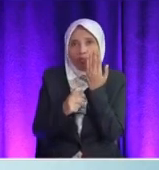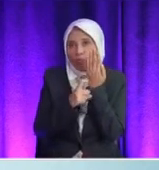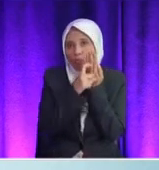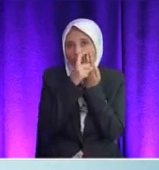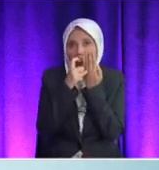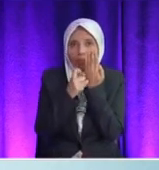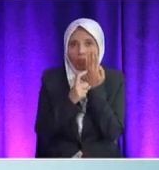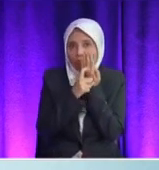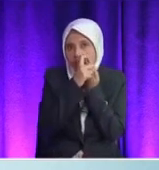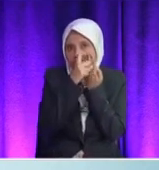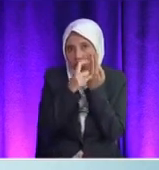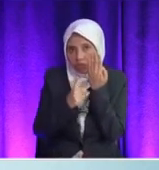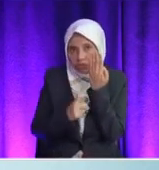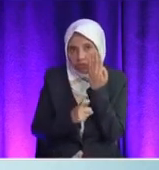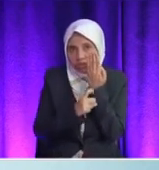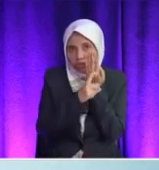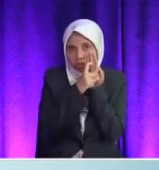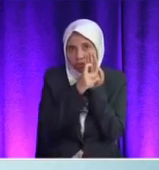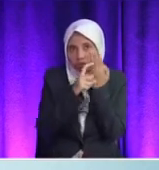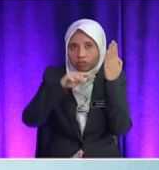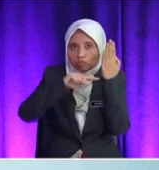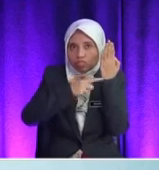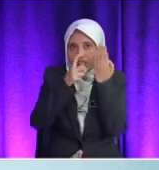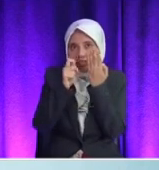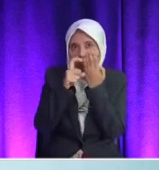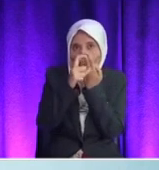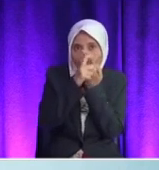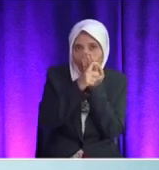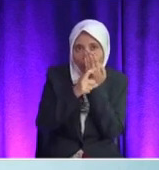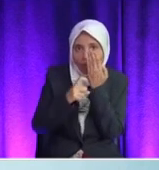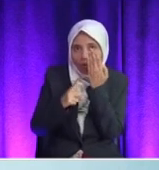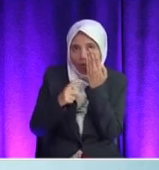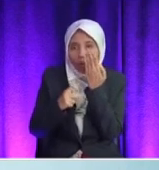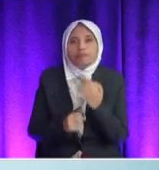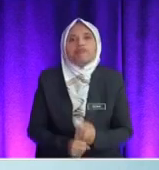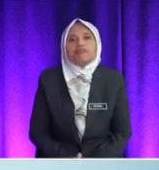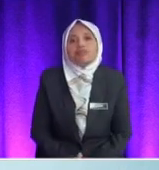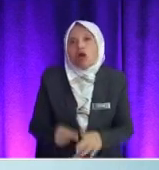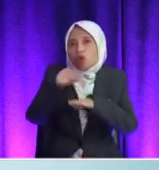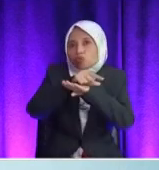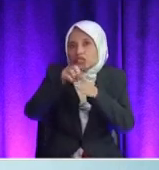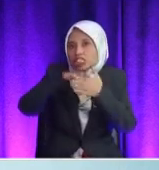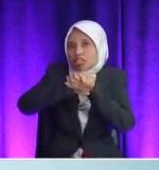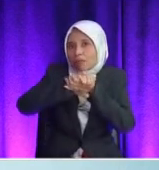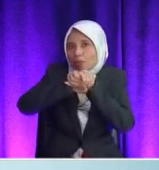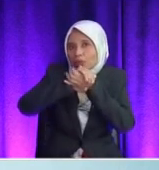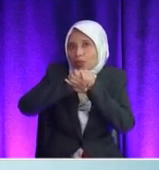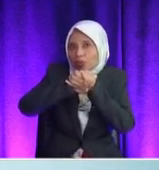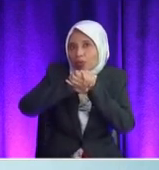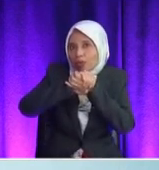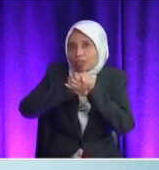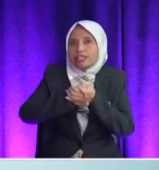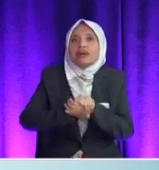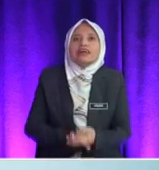baik kepada atas ya atau lewat ah nampak jatuhnya air sabun ini